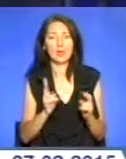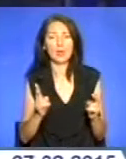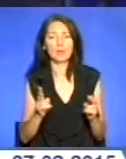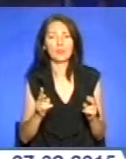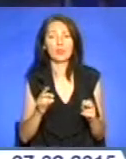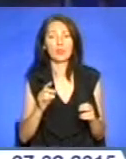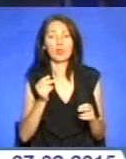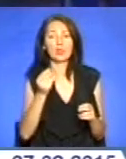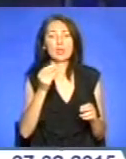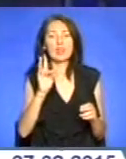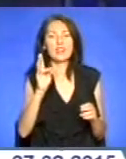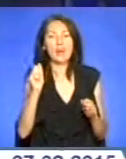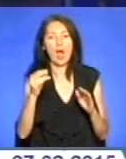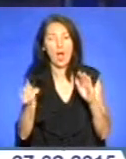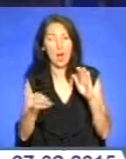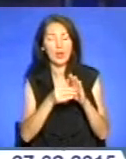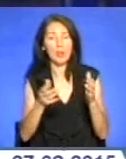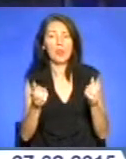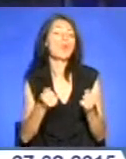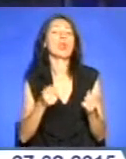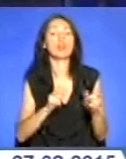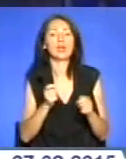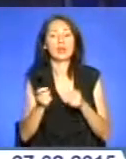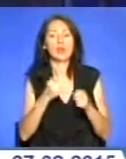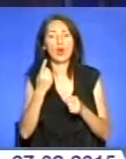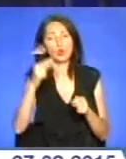На хабарі піймали керівника одного з навчальних закладів Тернополя.